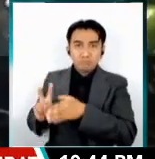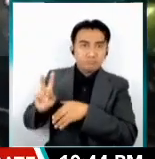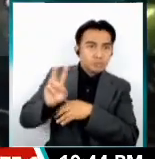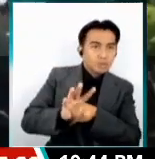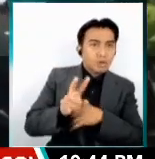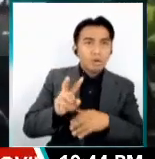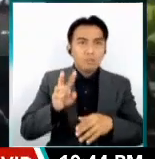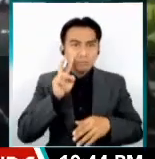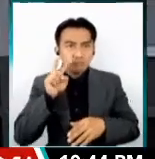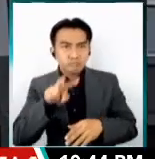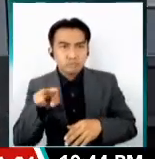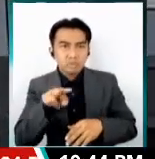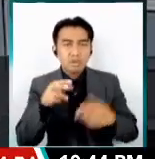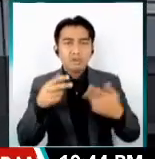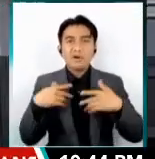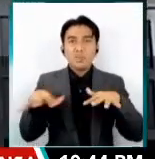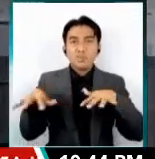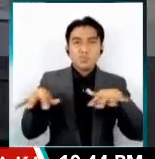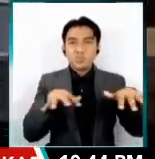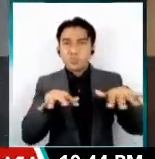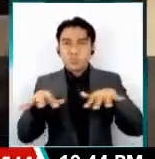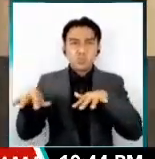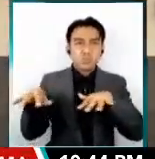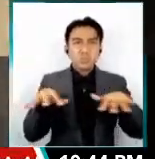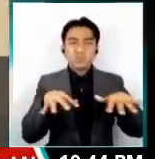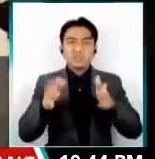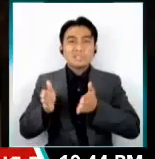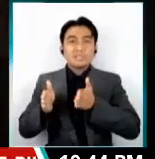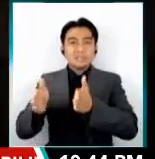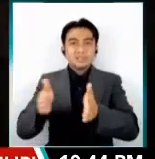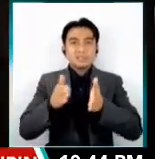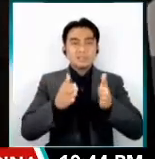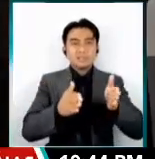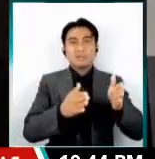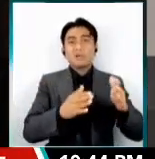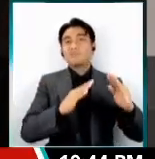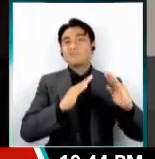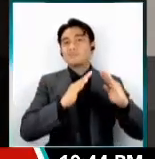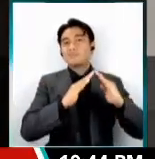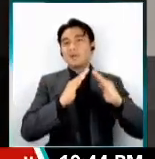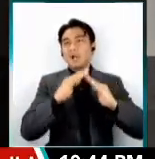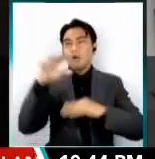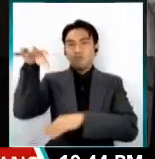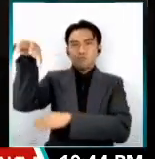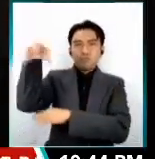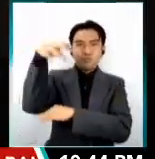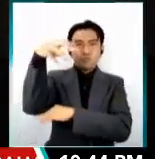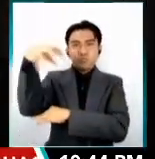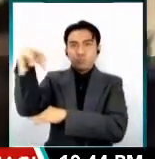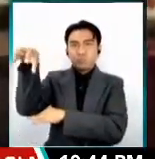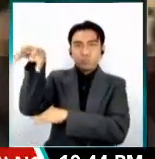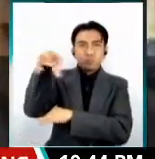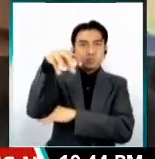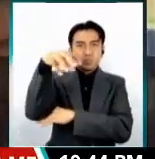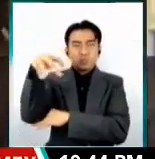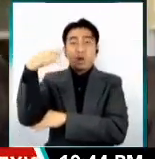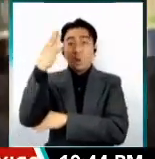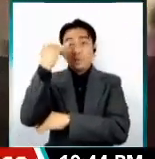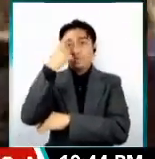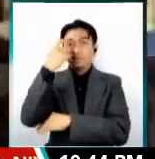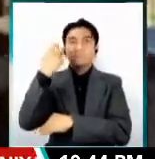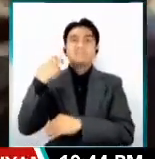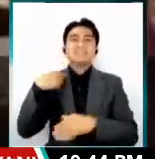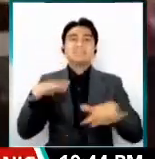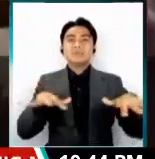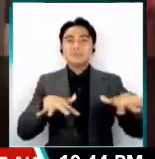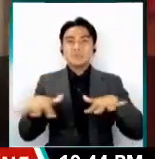Pati mga traffic light at mga ilaw sa ilang bahay, tila sumasayaw din dahil sa pagyanig. Nagsilabasan din sa mga gusali